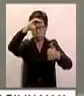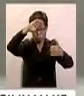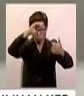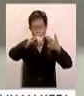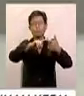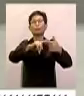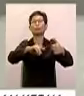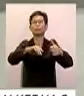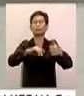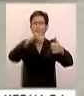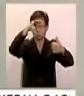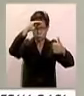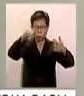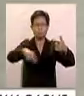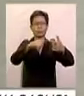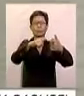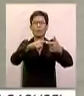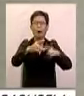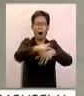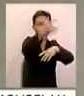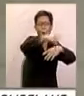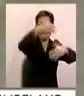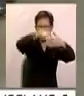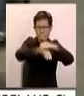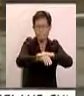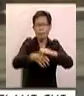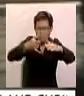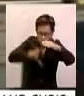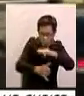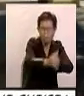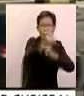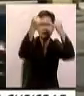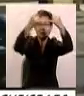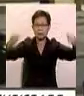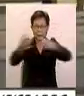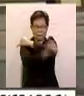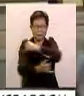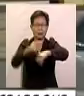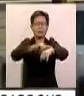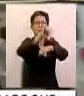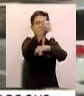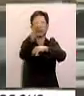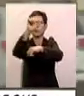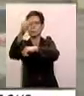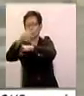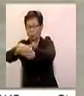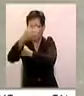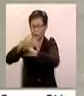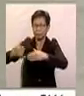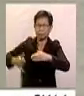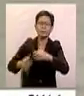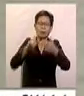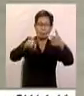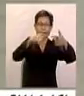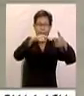Sultan Ibrahim, Sultan Iskandar antara yang terawal memasuki perkarangan istana kira-kira jam 10.10 minit pagi.